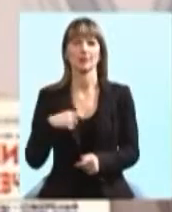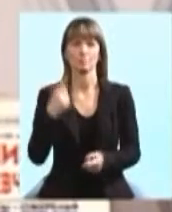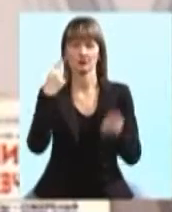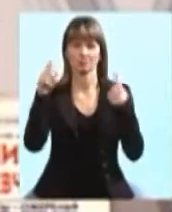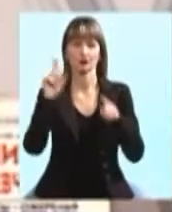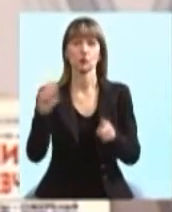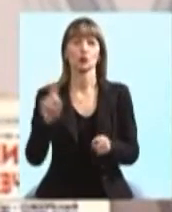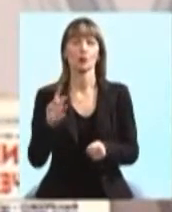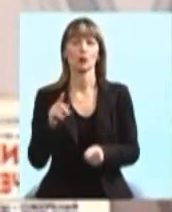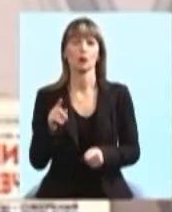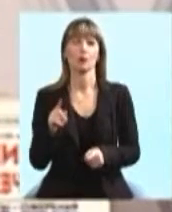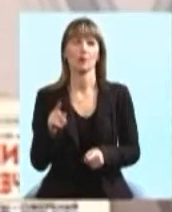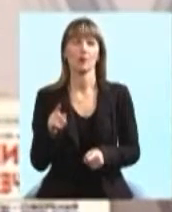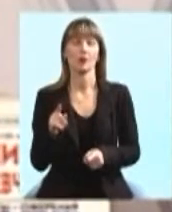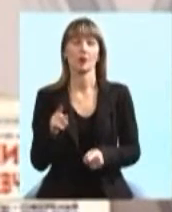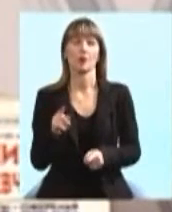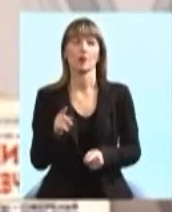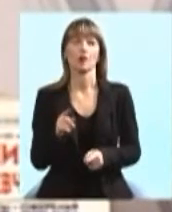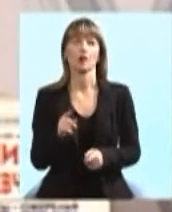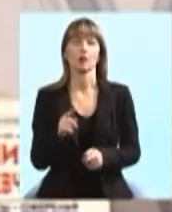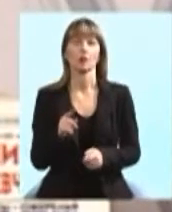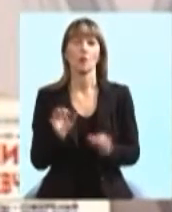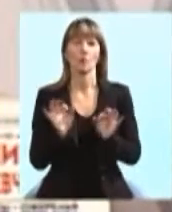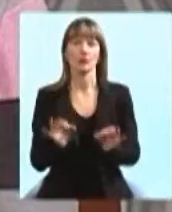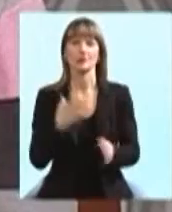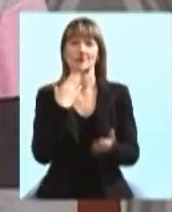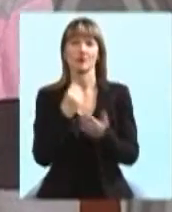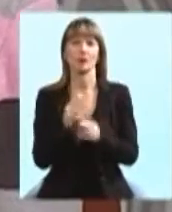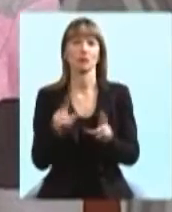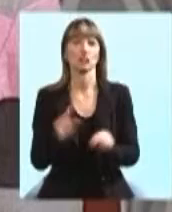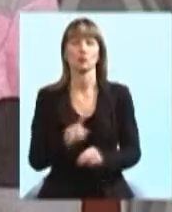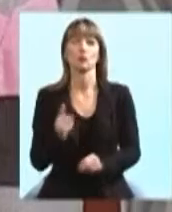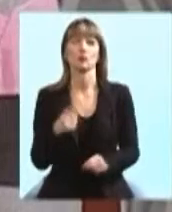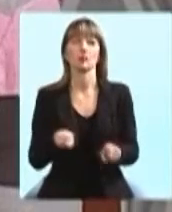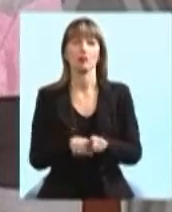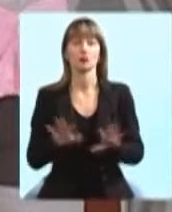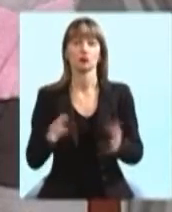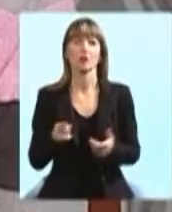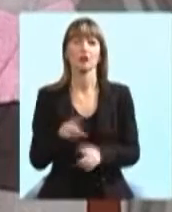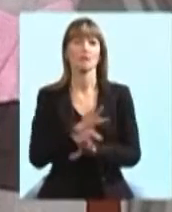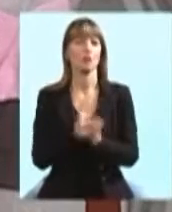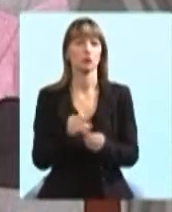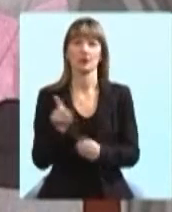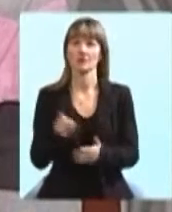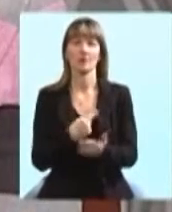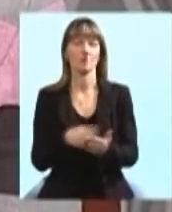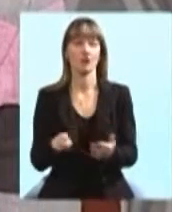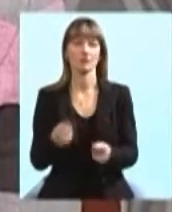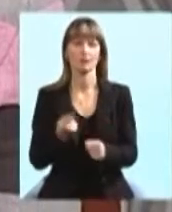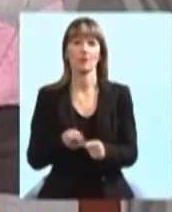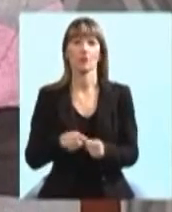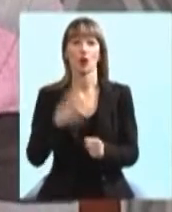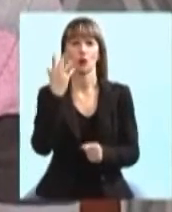разгадать свои несчастья, из-за чего они происходят. А вот ты, например, что взагалі не веришь у забобоны, даже когда